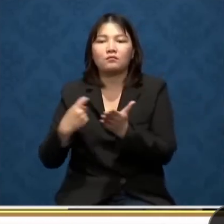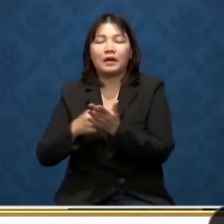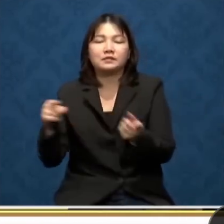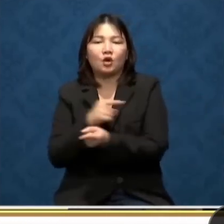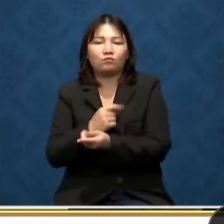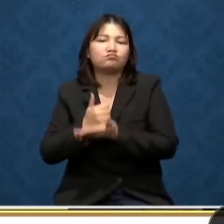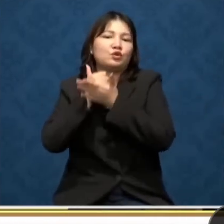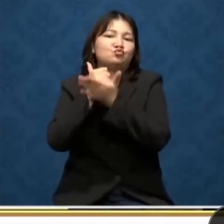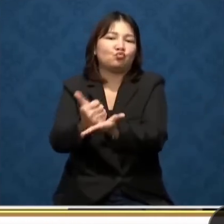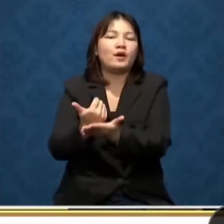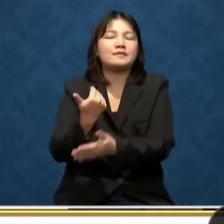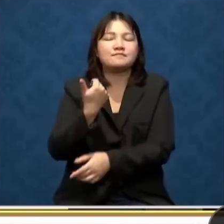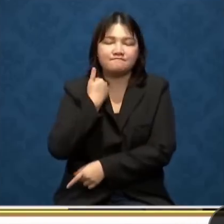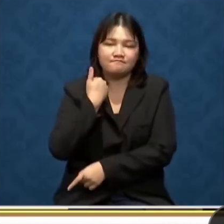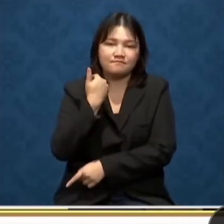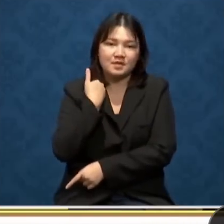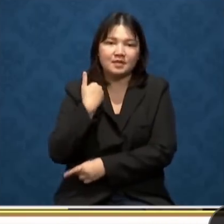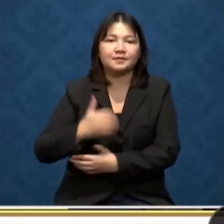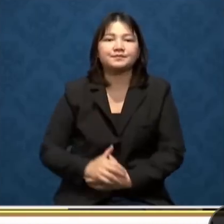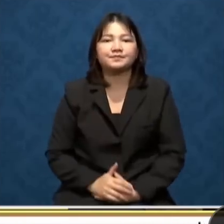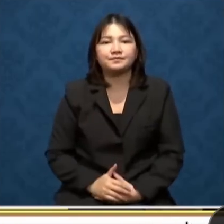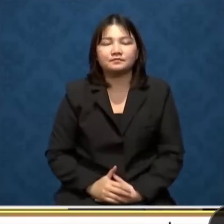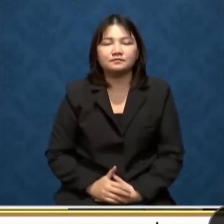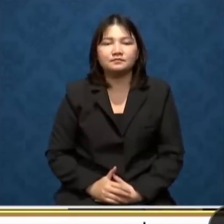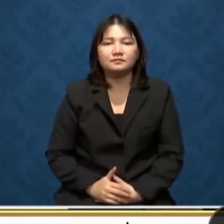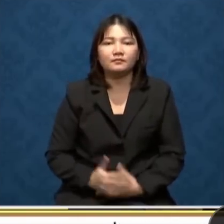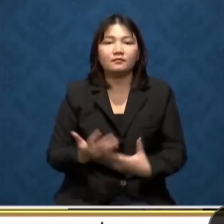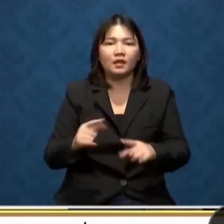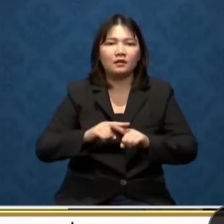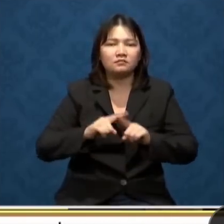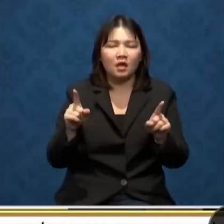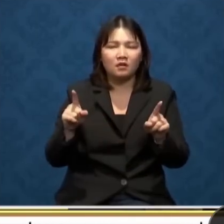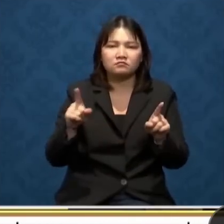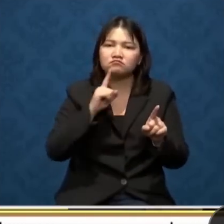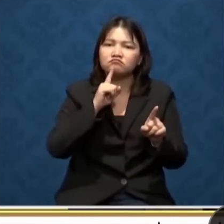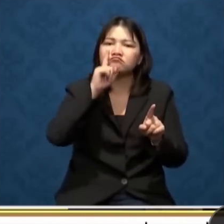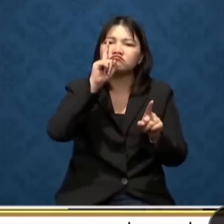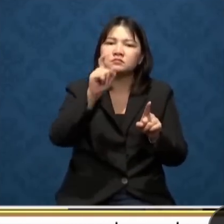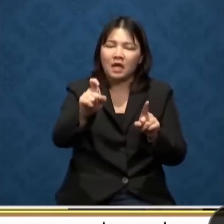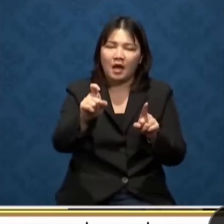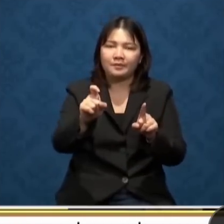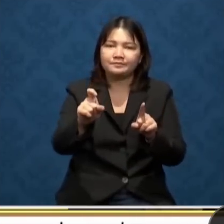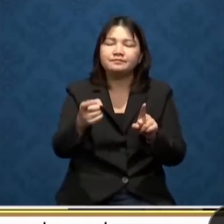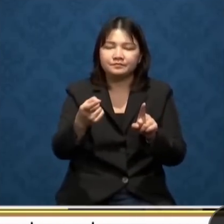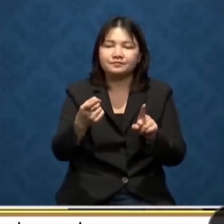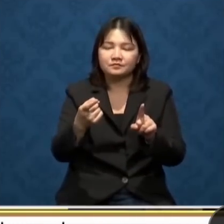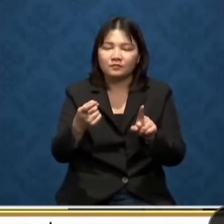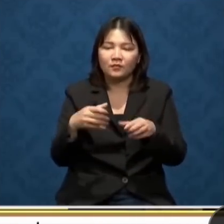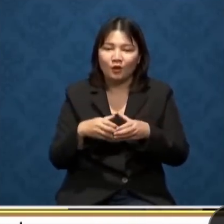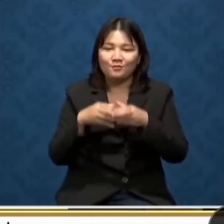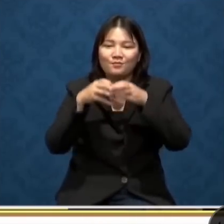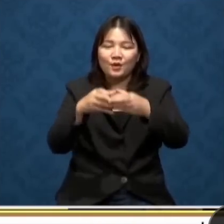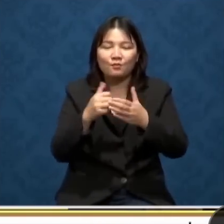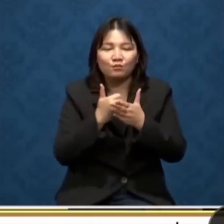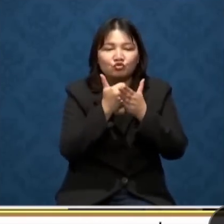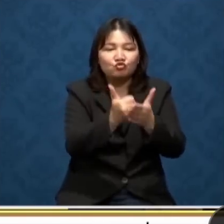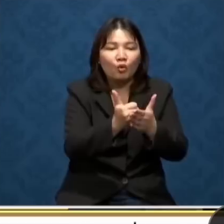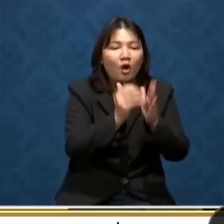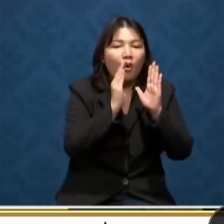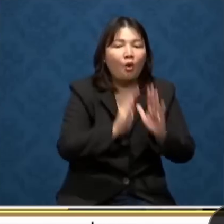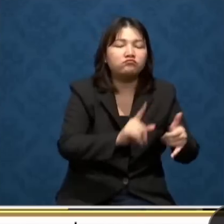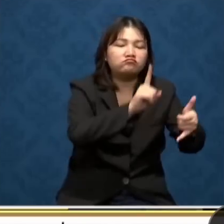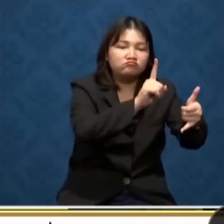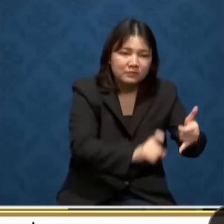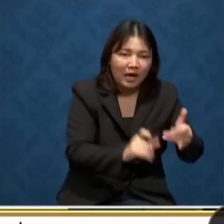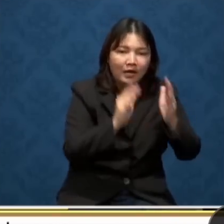แตคำถามก็คอว่ามาตรฐานการเข้า 3ช่เหเยตผู้เสียชีวิตผู้บาทจะถ แล